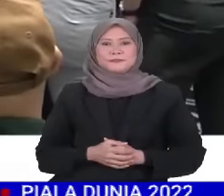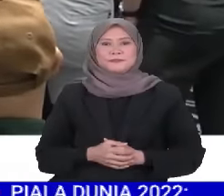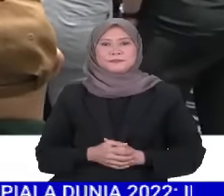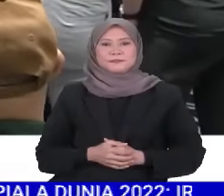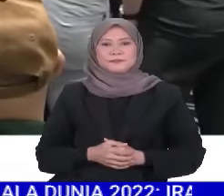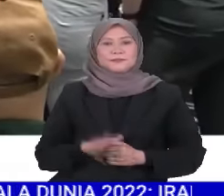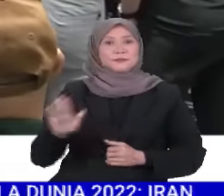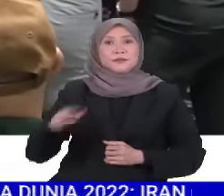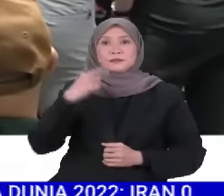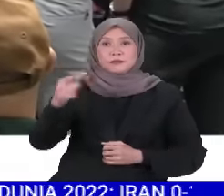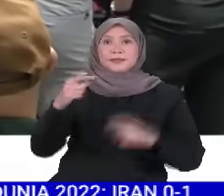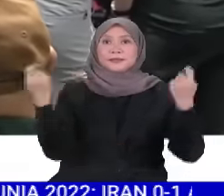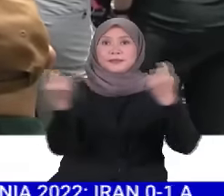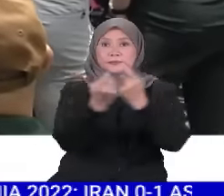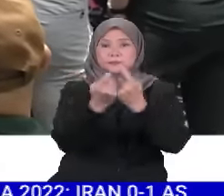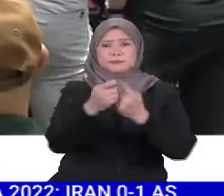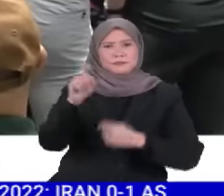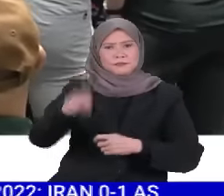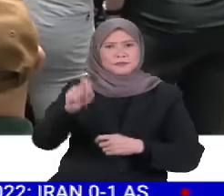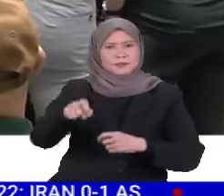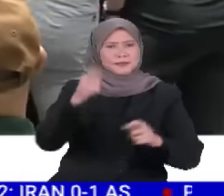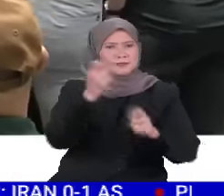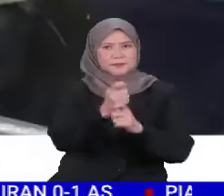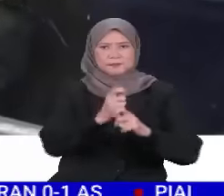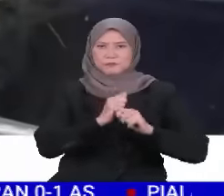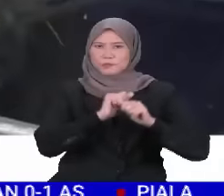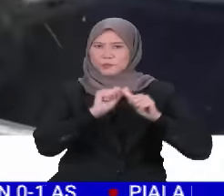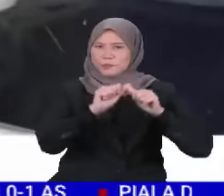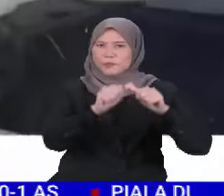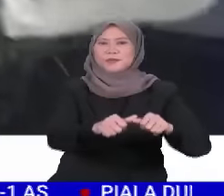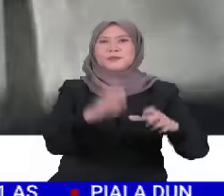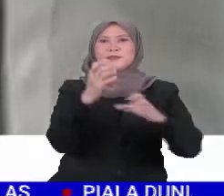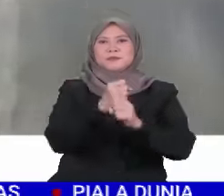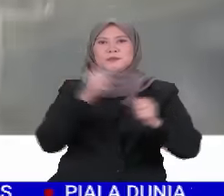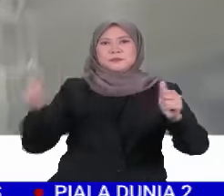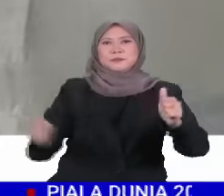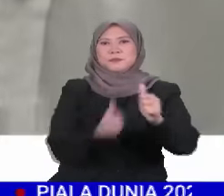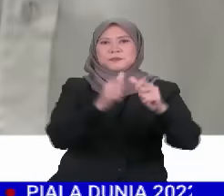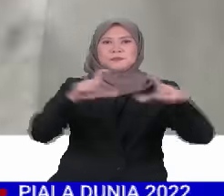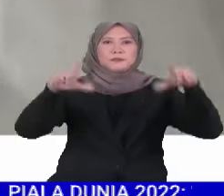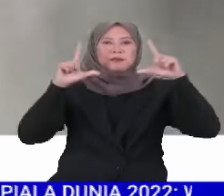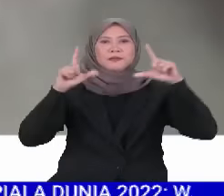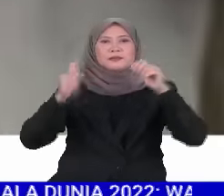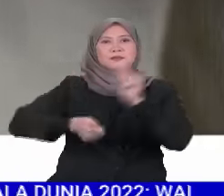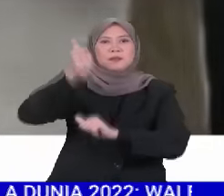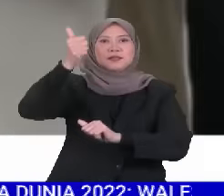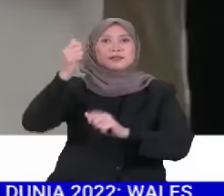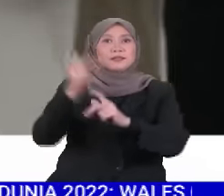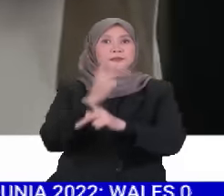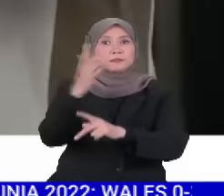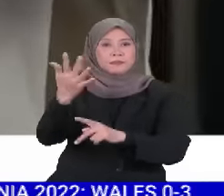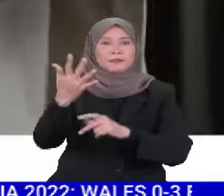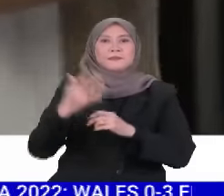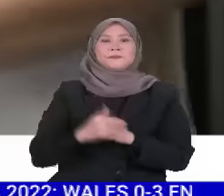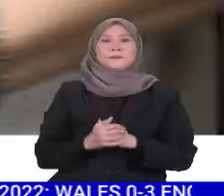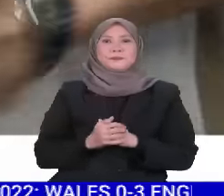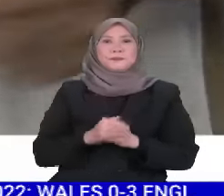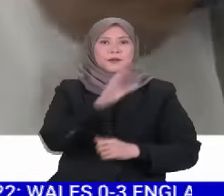tak banyak lagi Pasukan perlu mengungkapkan momentum bagi mencapai misi menurut gelaran juara 2 kali kelima